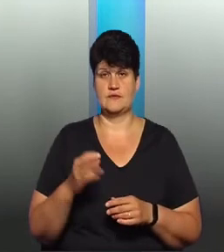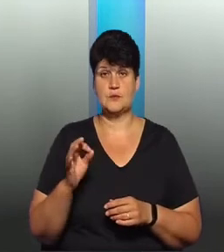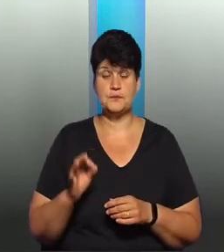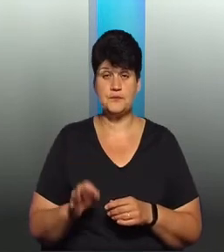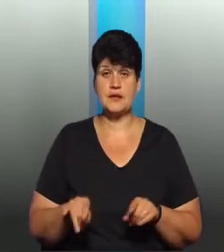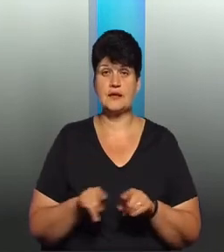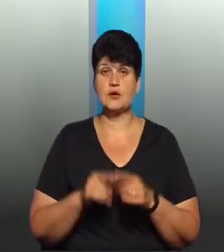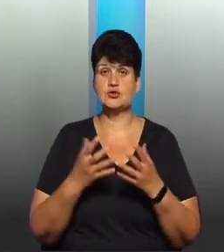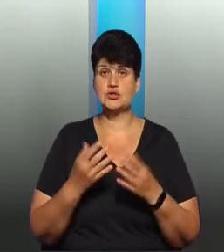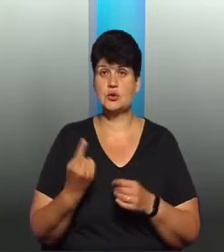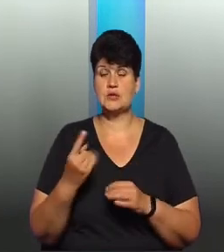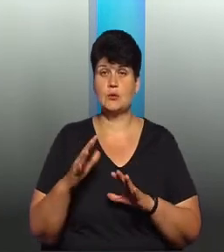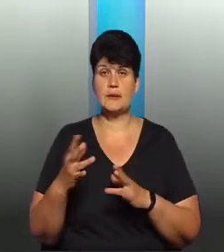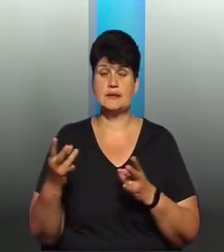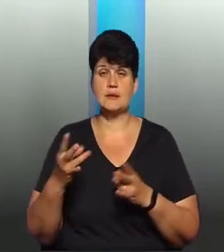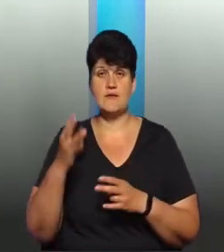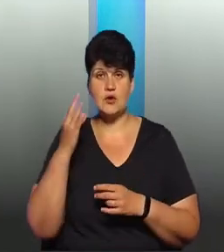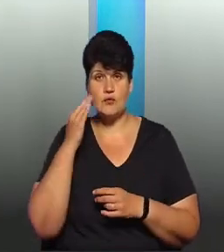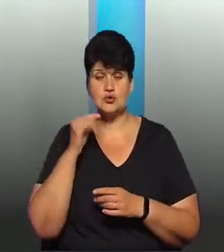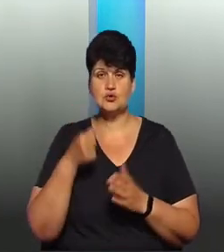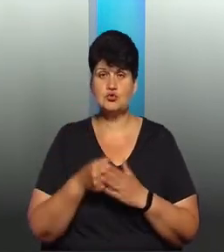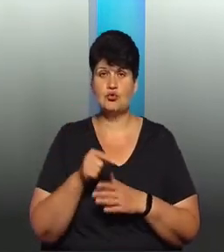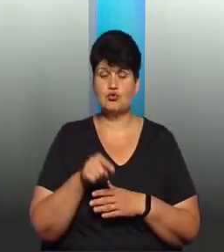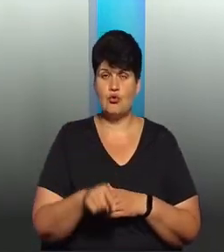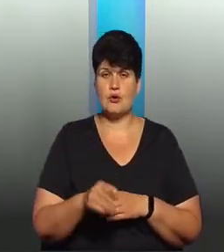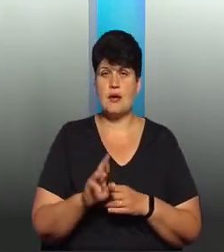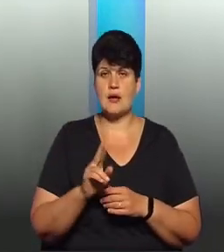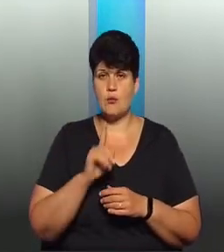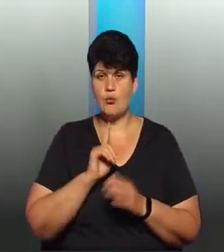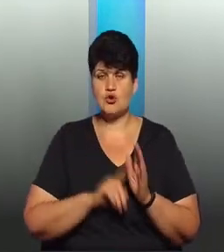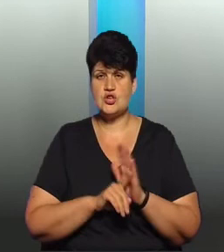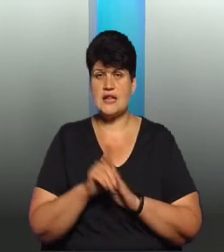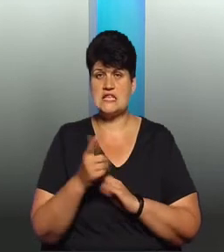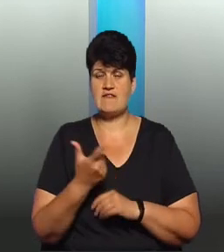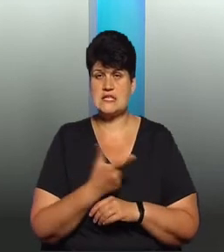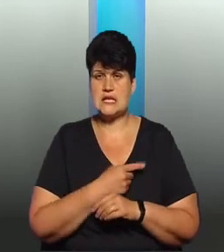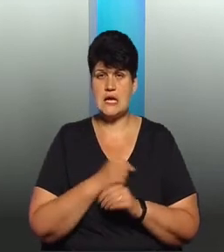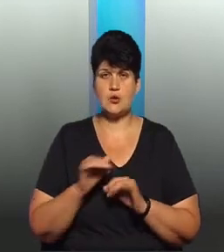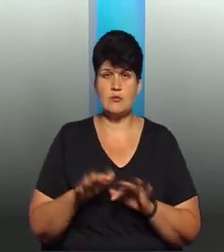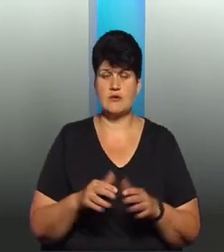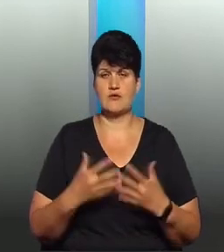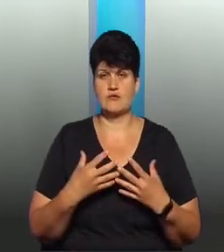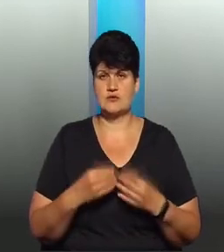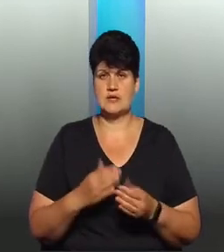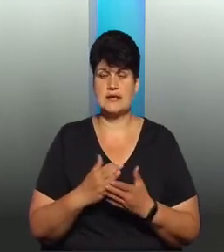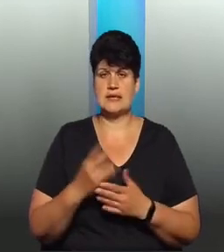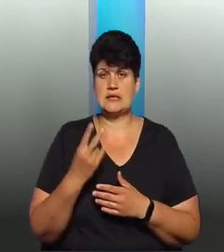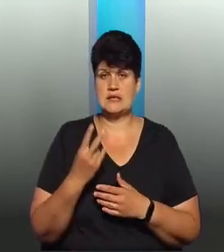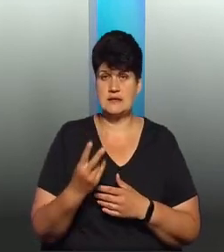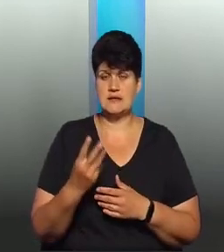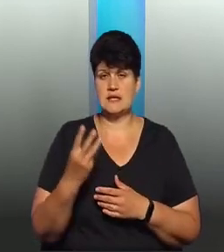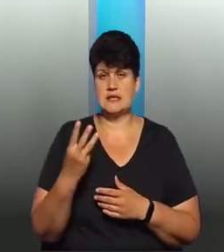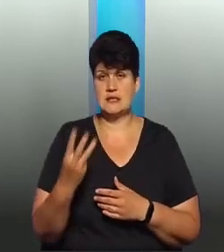що до того, як почалася вакцинальна кампанія, у нас вже пройшли, можна сказати, дві, а то й, дехто вважає, три хвилі